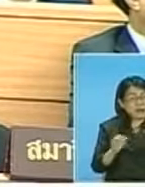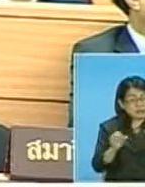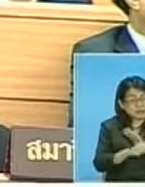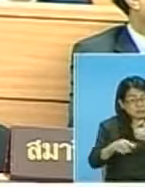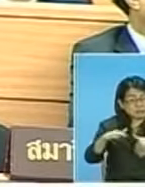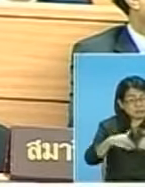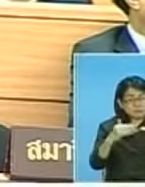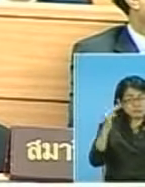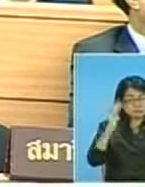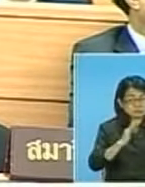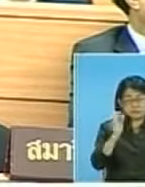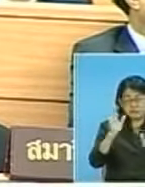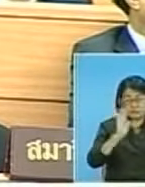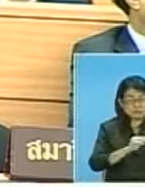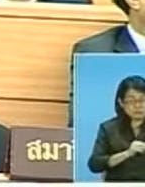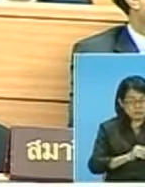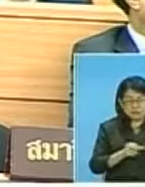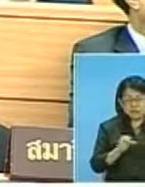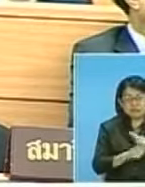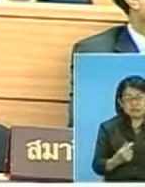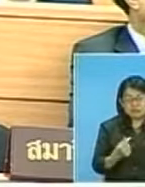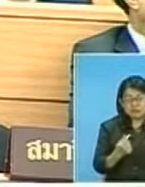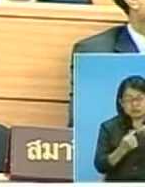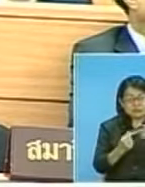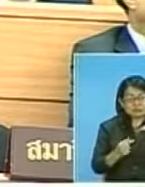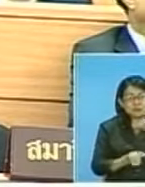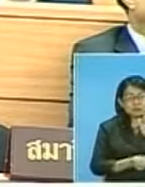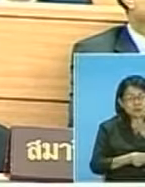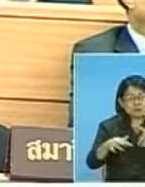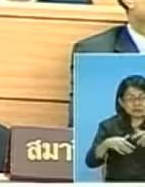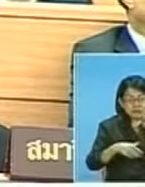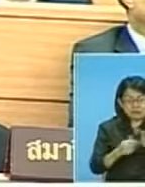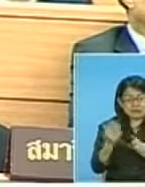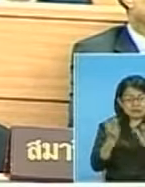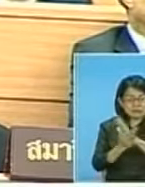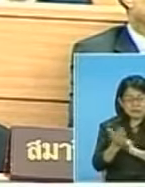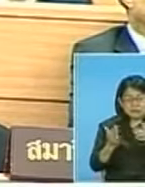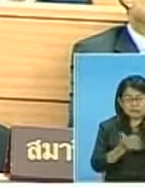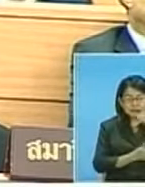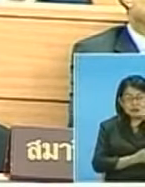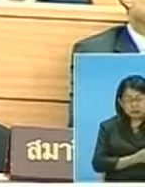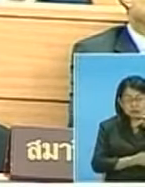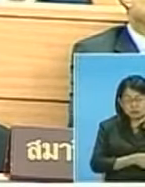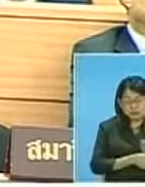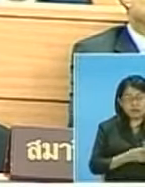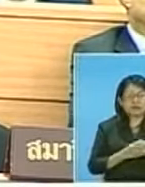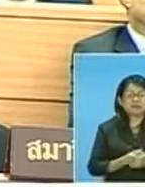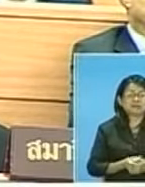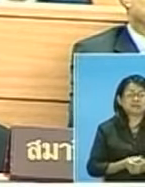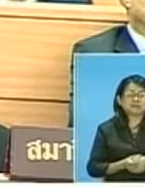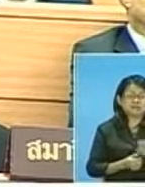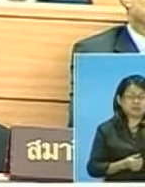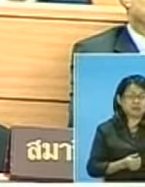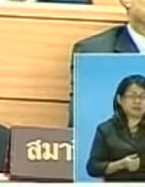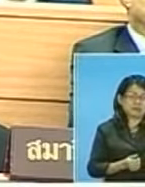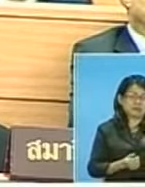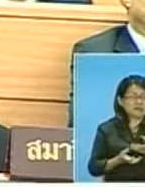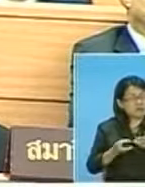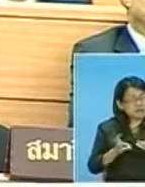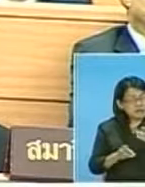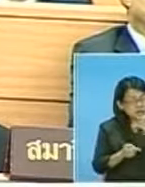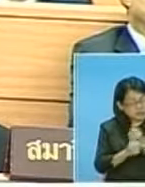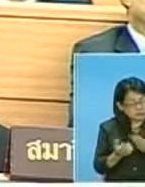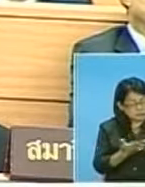นะโดยคำนึงถึงผลประโยชน์ของประชาชนผลประโยชน์ประเทศชาติไปที่ตั้งนั้นก็จะต้องมีหลักการร่าง